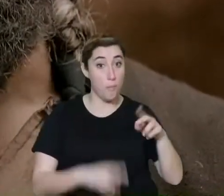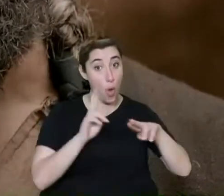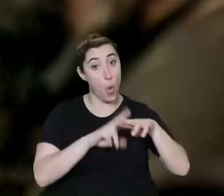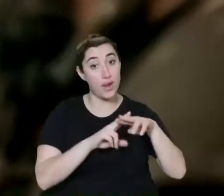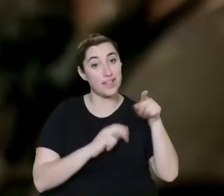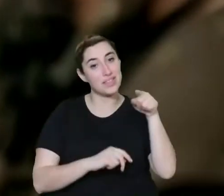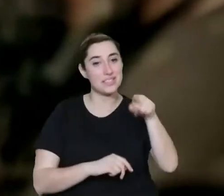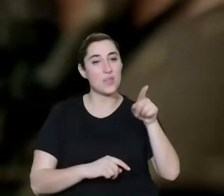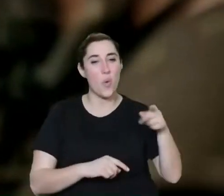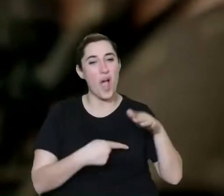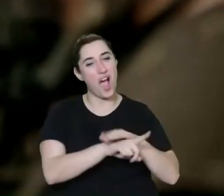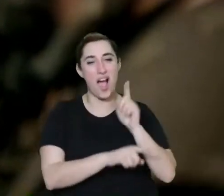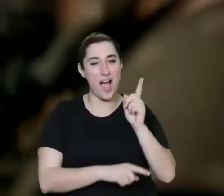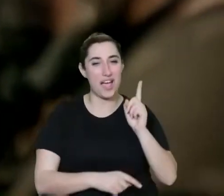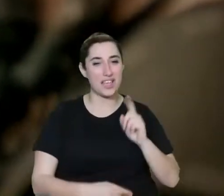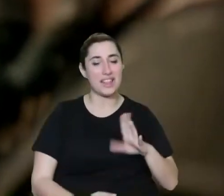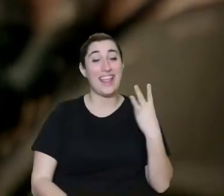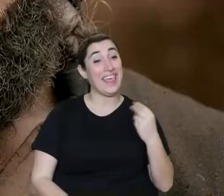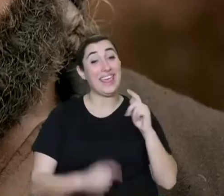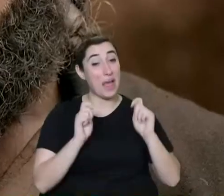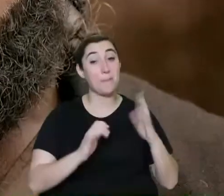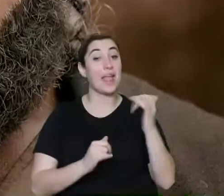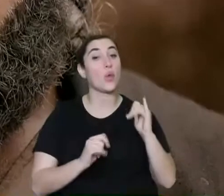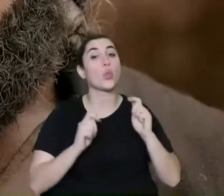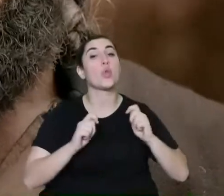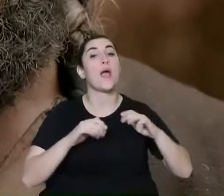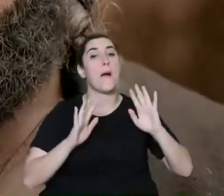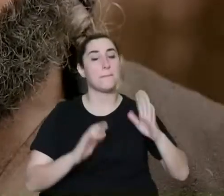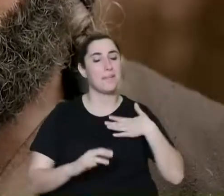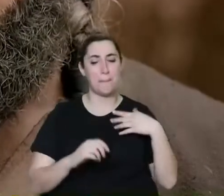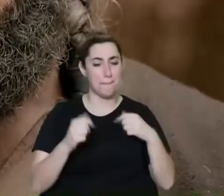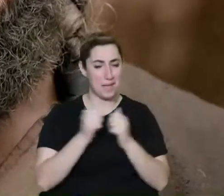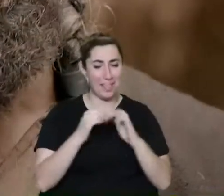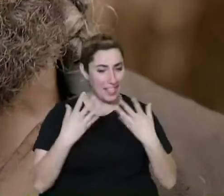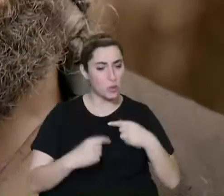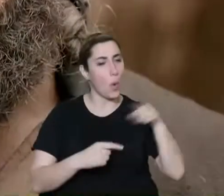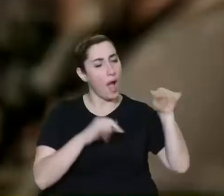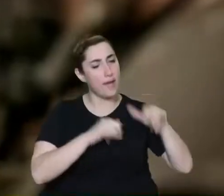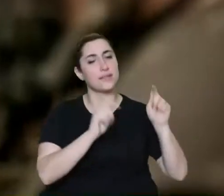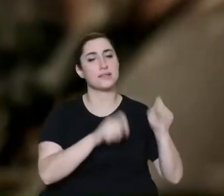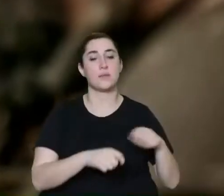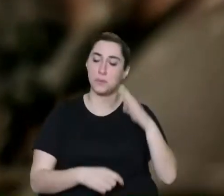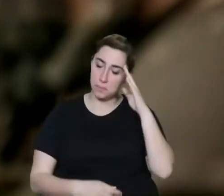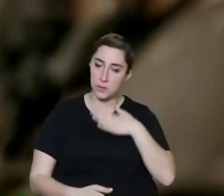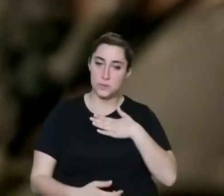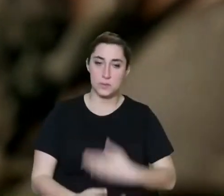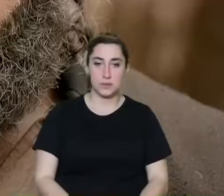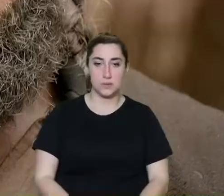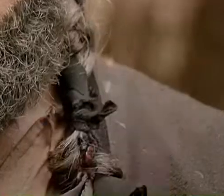öğretti? Ağan olacak o hain. Ne iyi tut ne kötü. Benimle nasıl tutarsan öyle tut. Başüstüne.